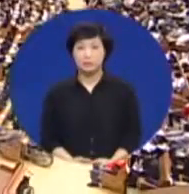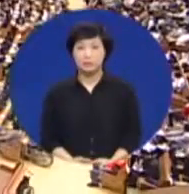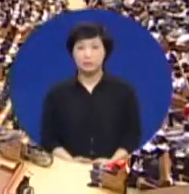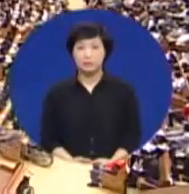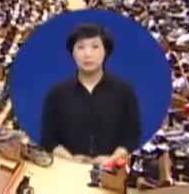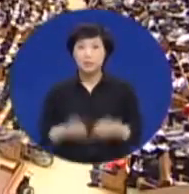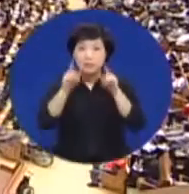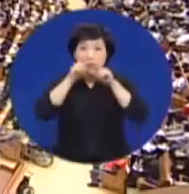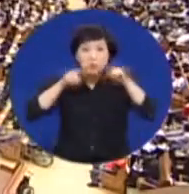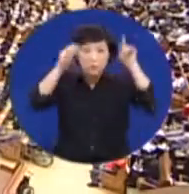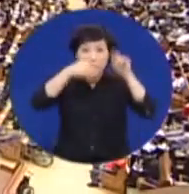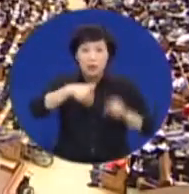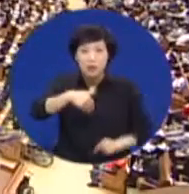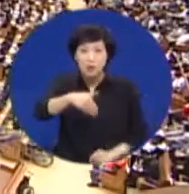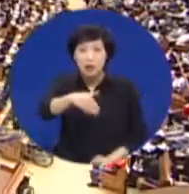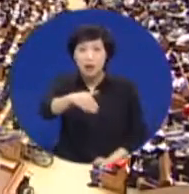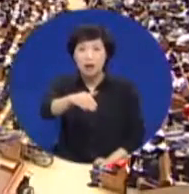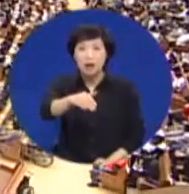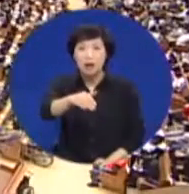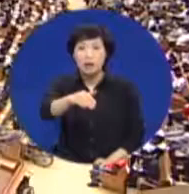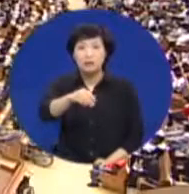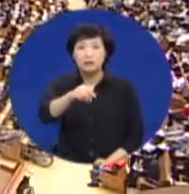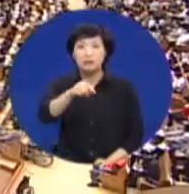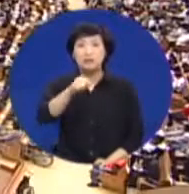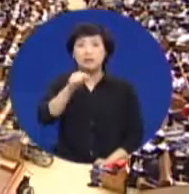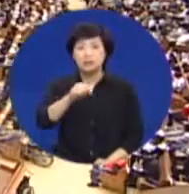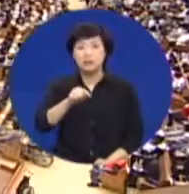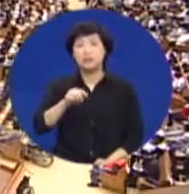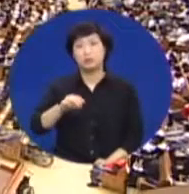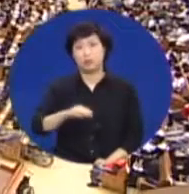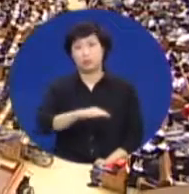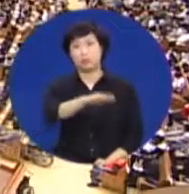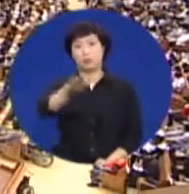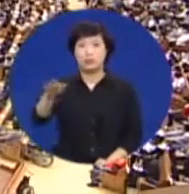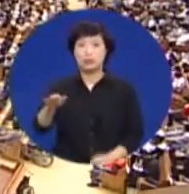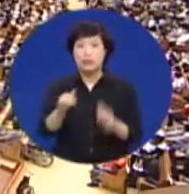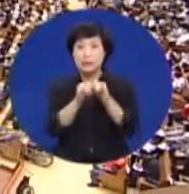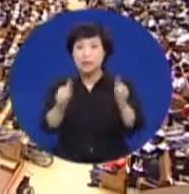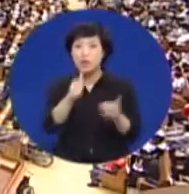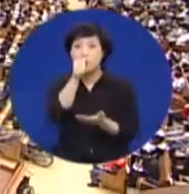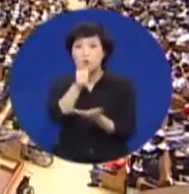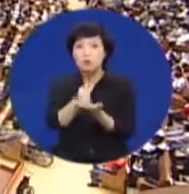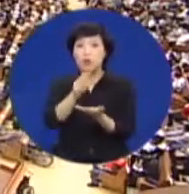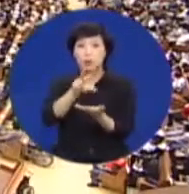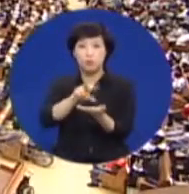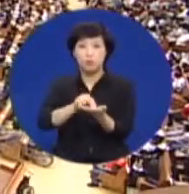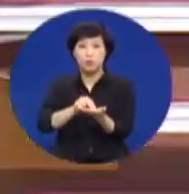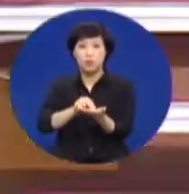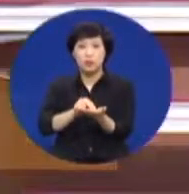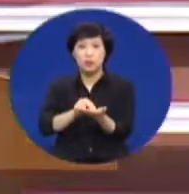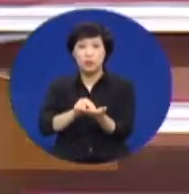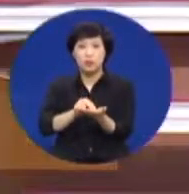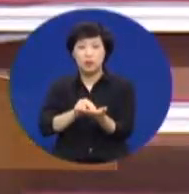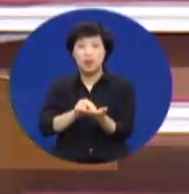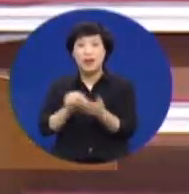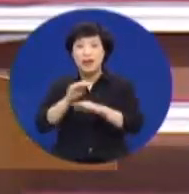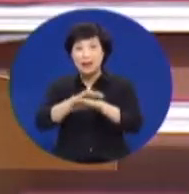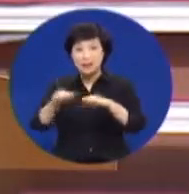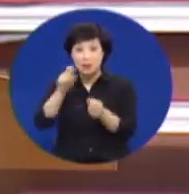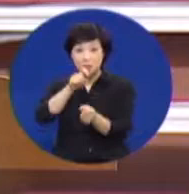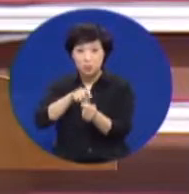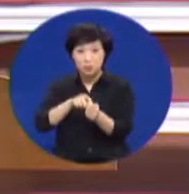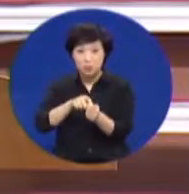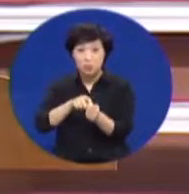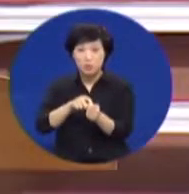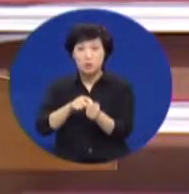지옥 갈 수밖에 없는 죄 문제를 해결해